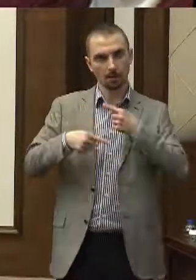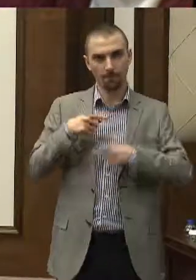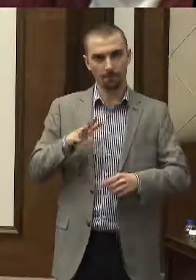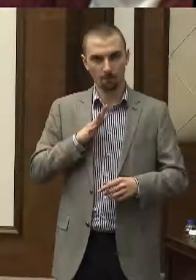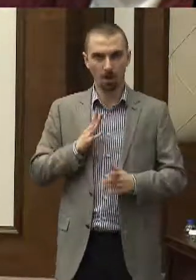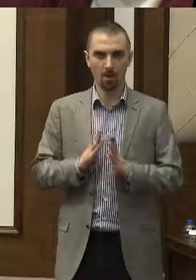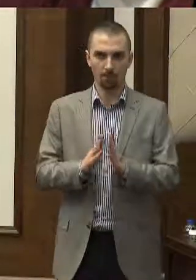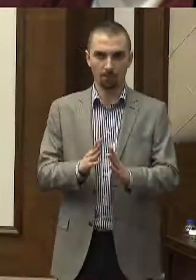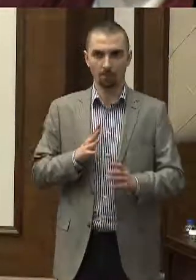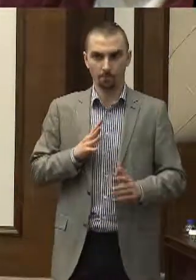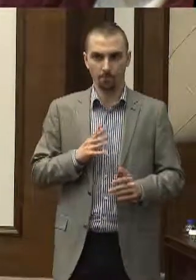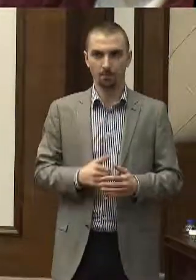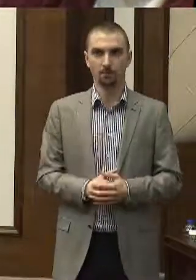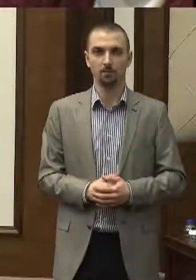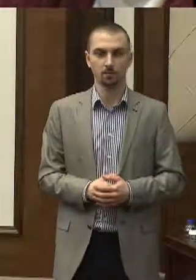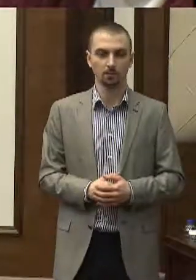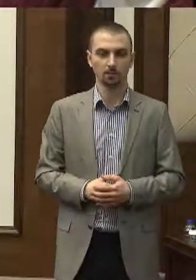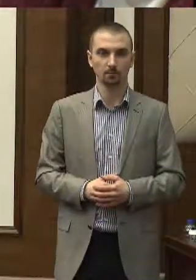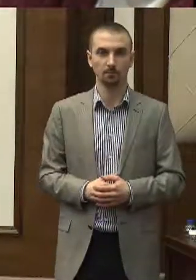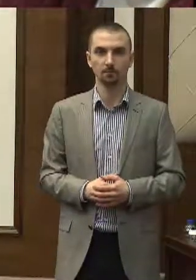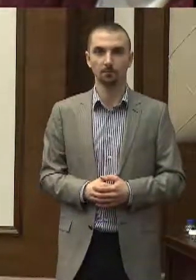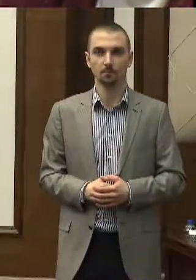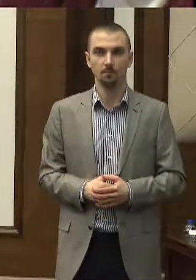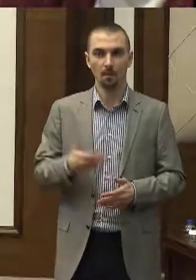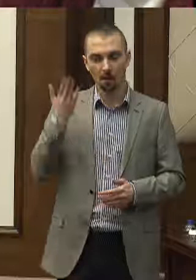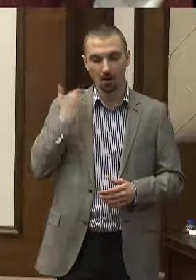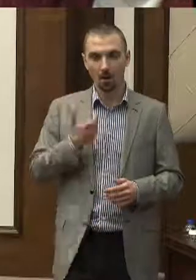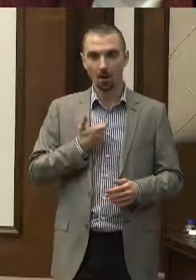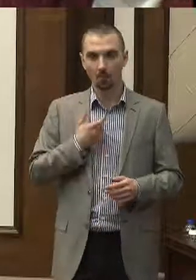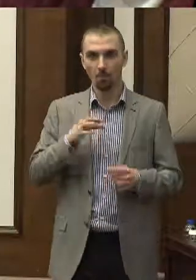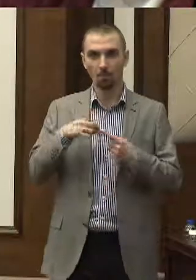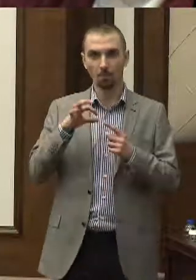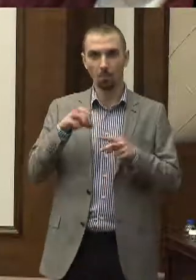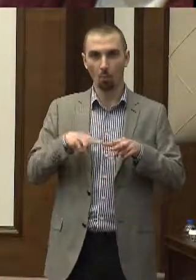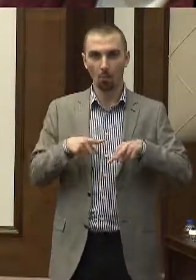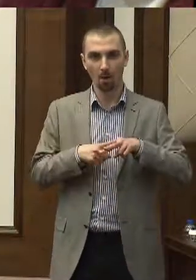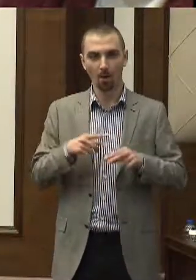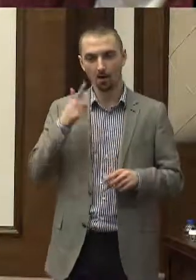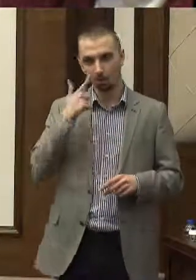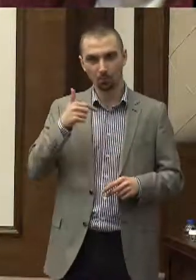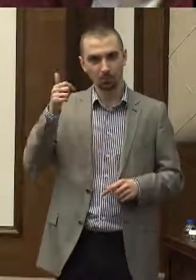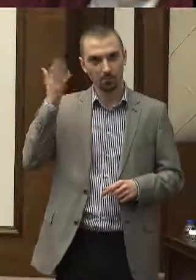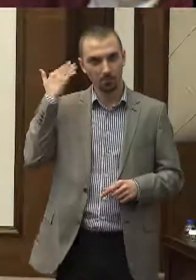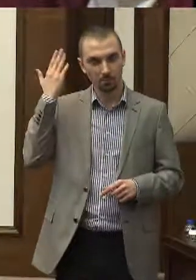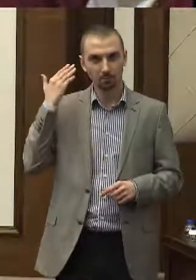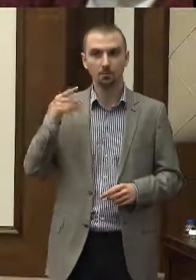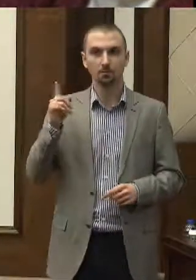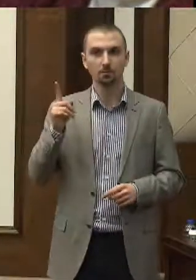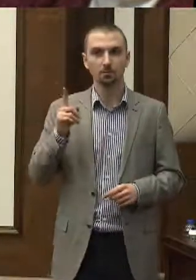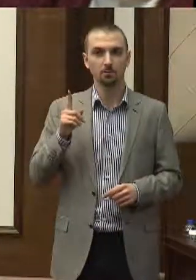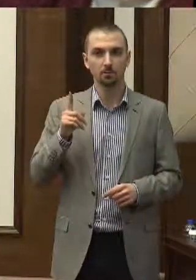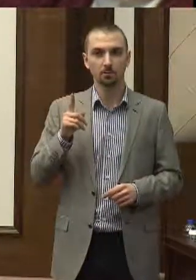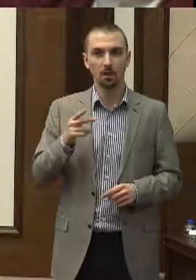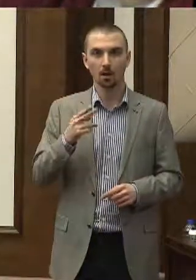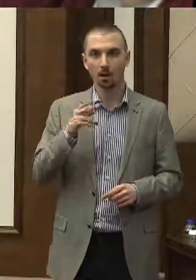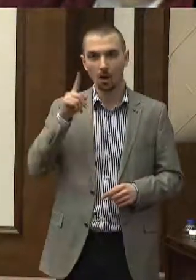bu. Mesela Justinianus'un kanunlarında, Roma İmparatoru'nun kanunlarında kadınlar